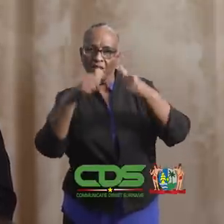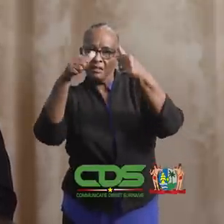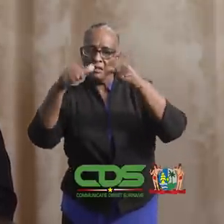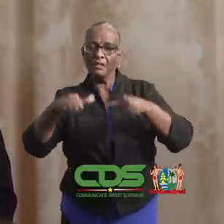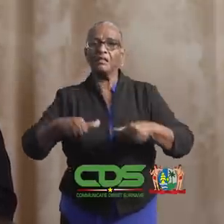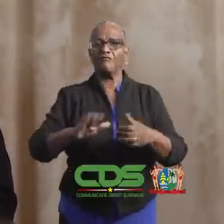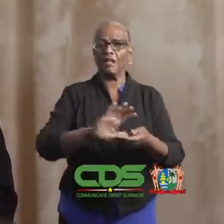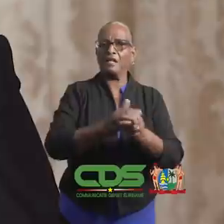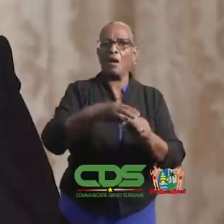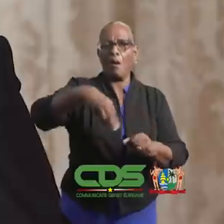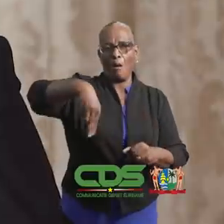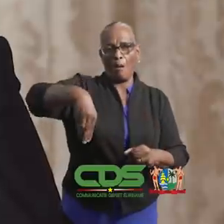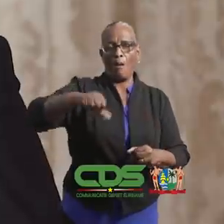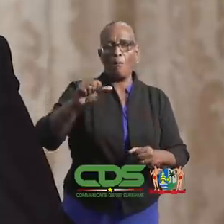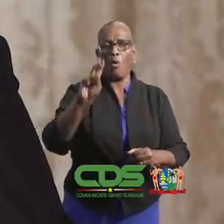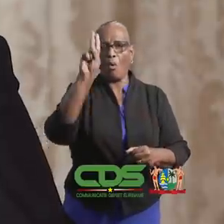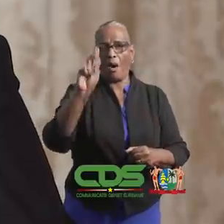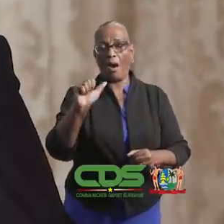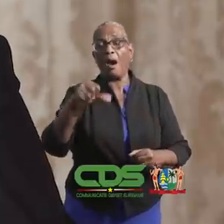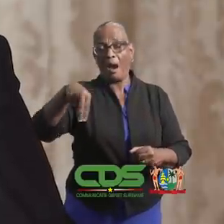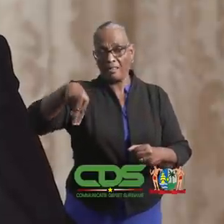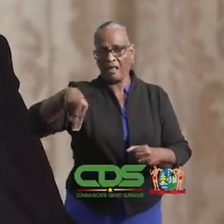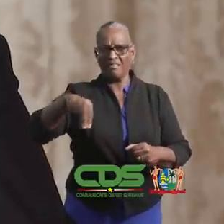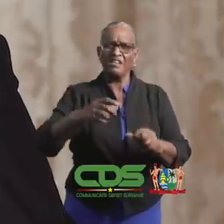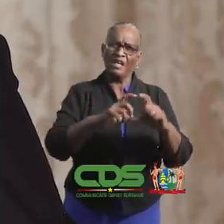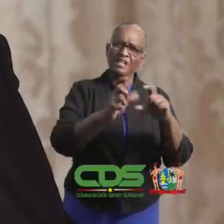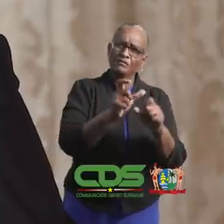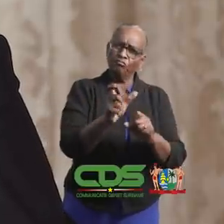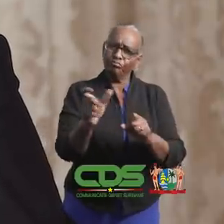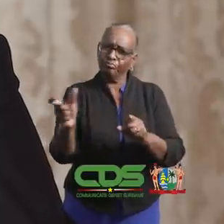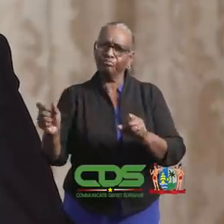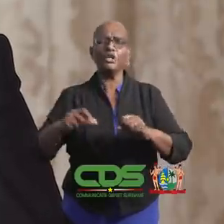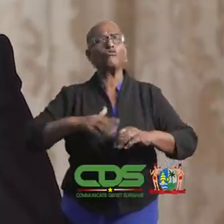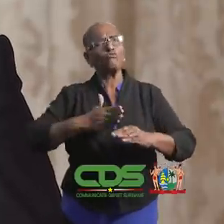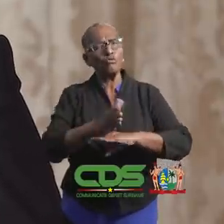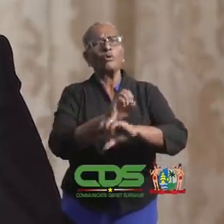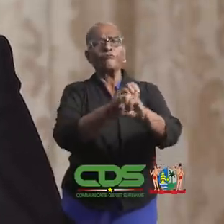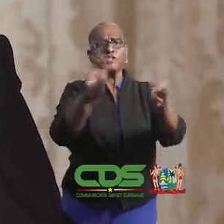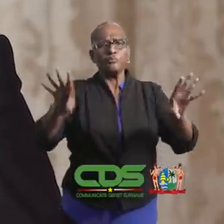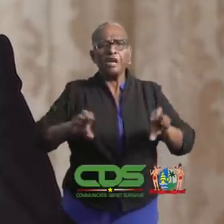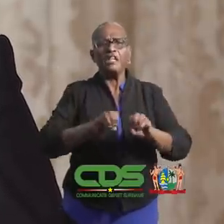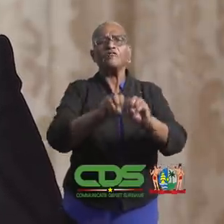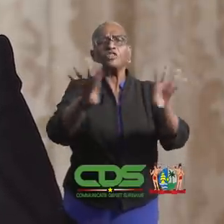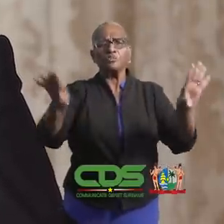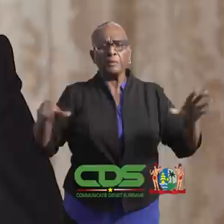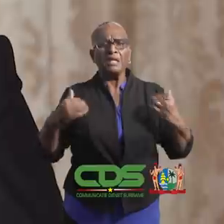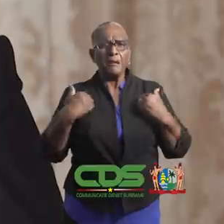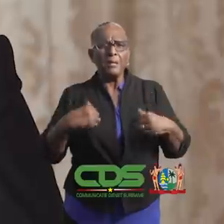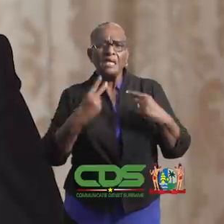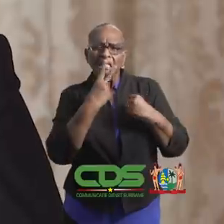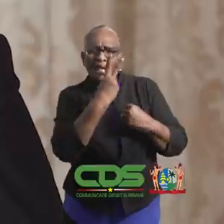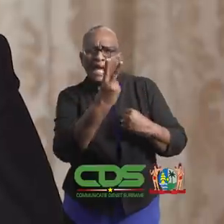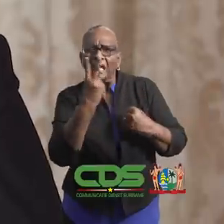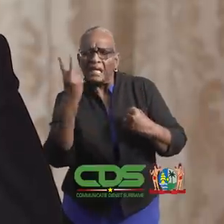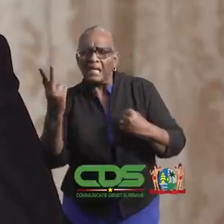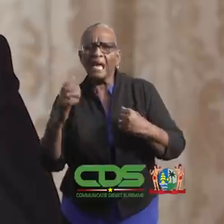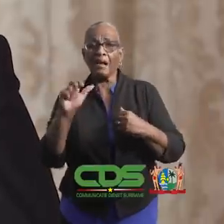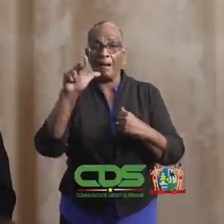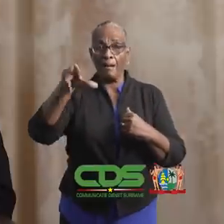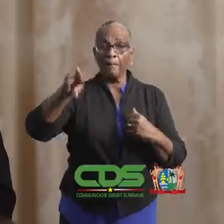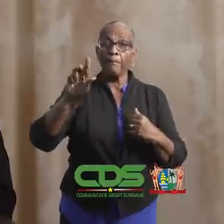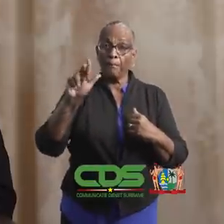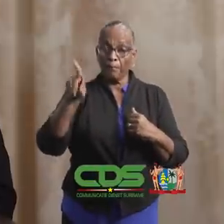Mohana Challenge. Deze artikelen worden verder verspreid. De PAHO blijft ons ondersteunen in deze